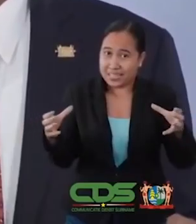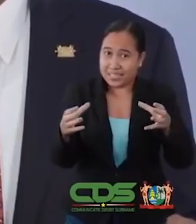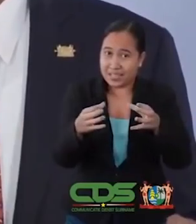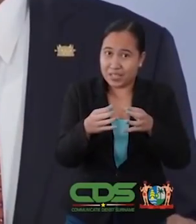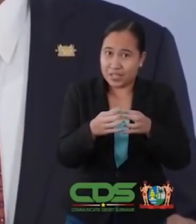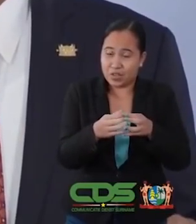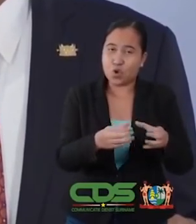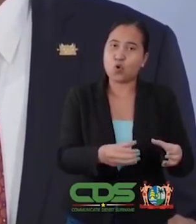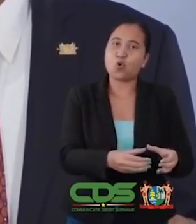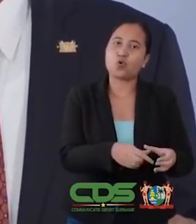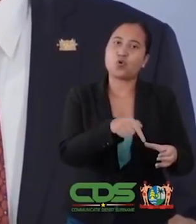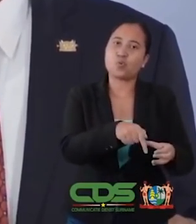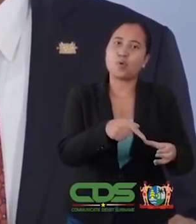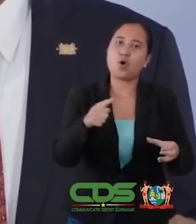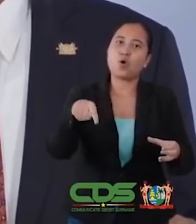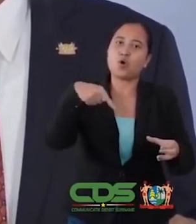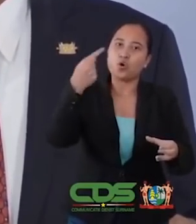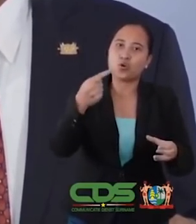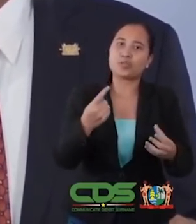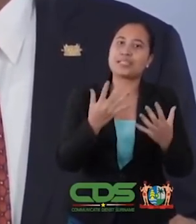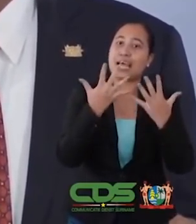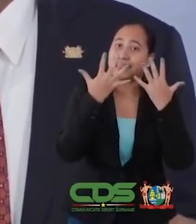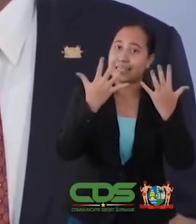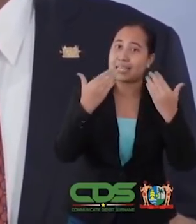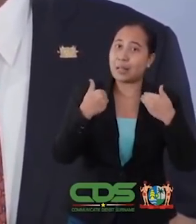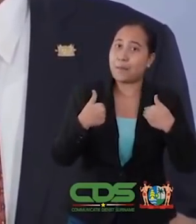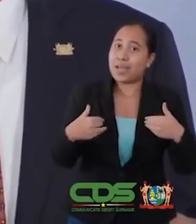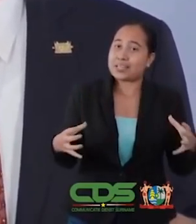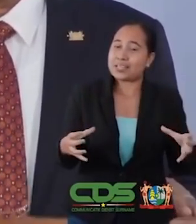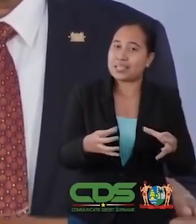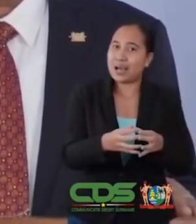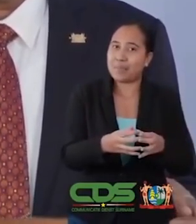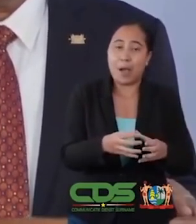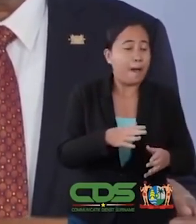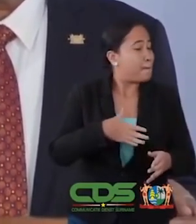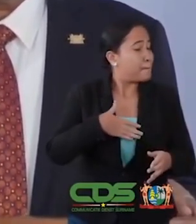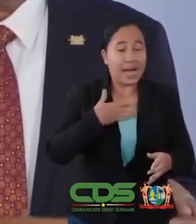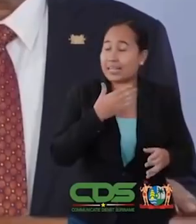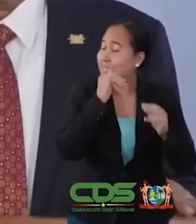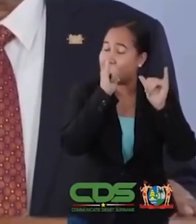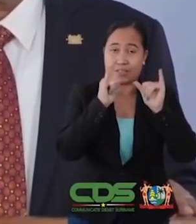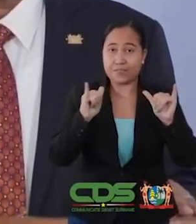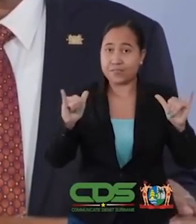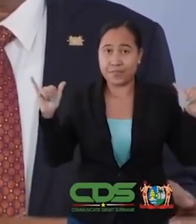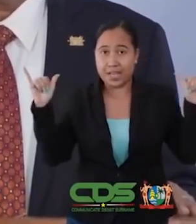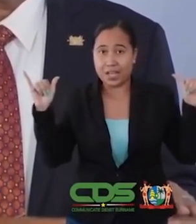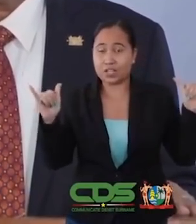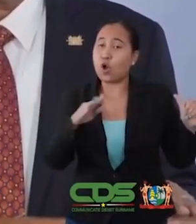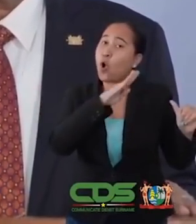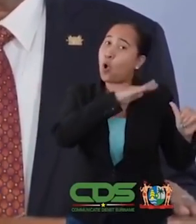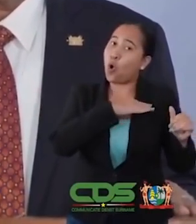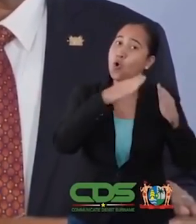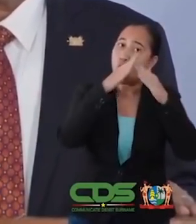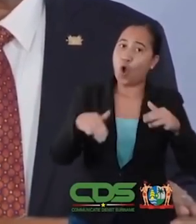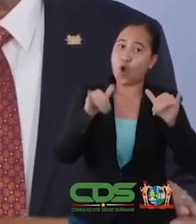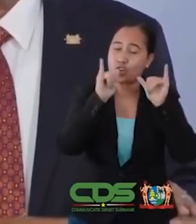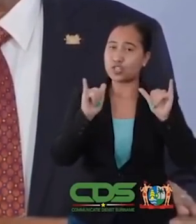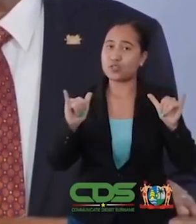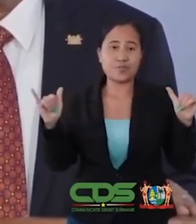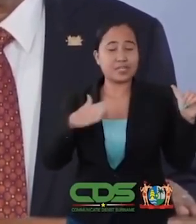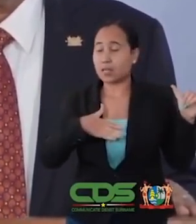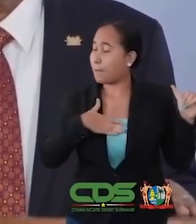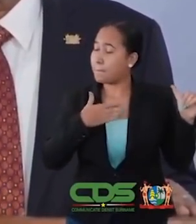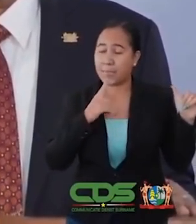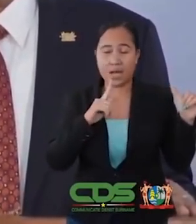is geldig voor groepen groter dan 10 personen. Het is verboden feesten met inbegrip van huisfeesten